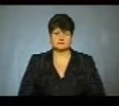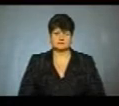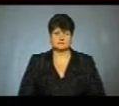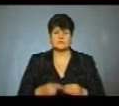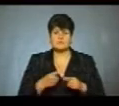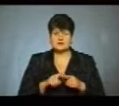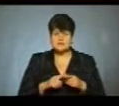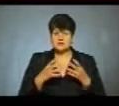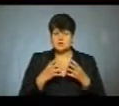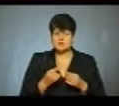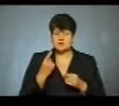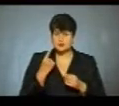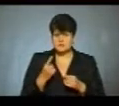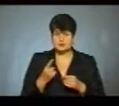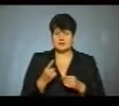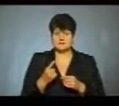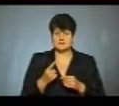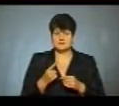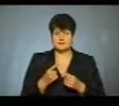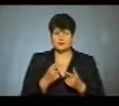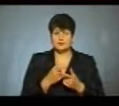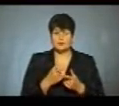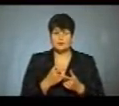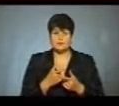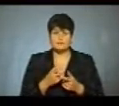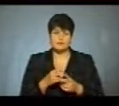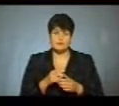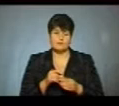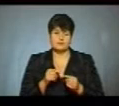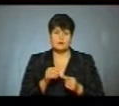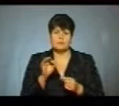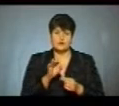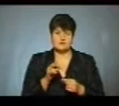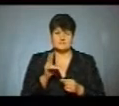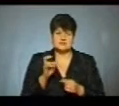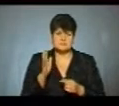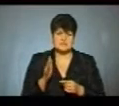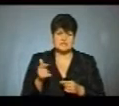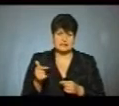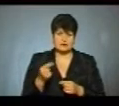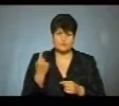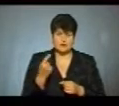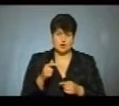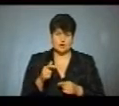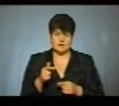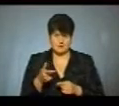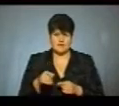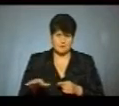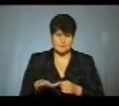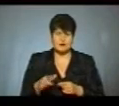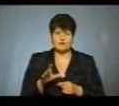Це ще одне застереження, крім 250 тисяч гектарів в одні руки, яке десь було